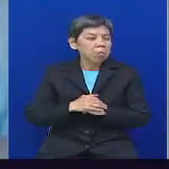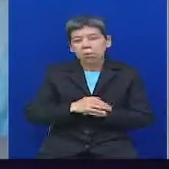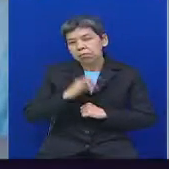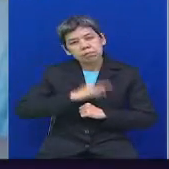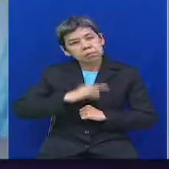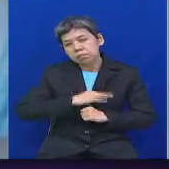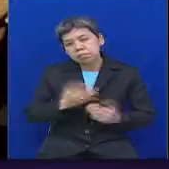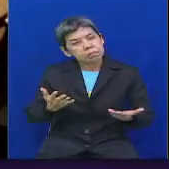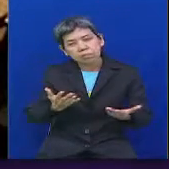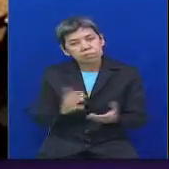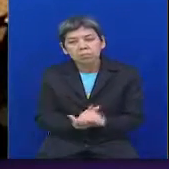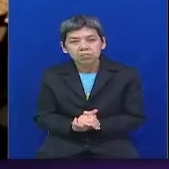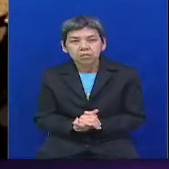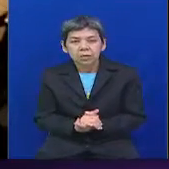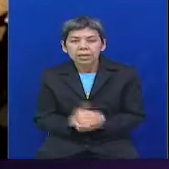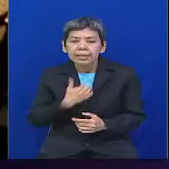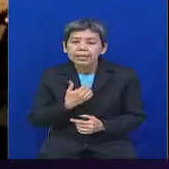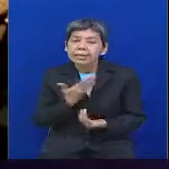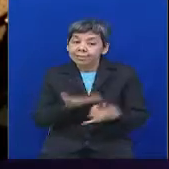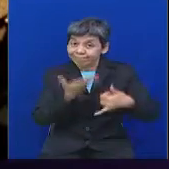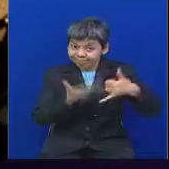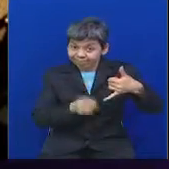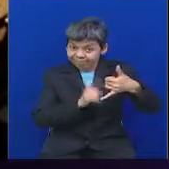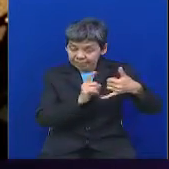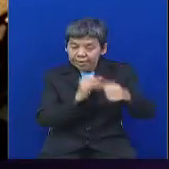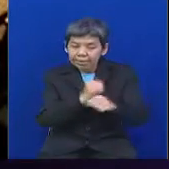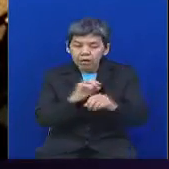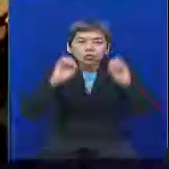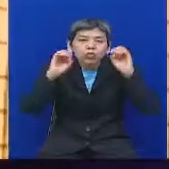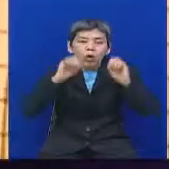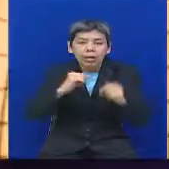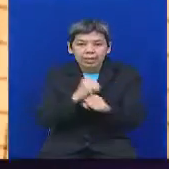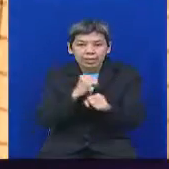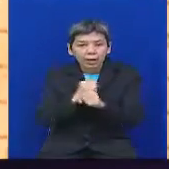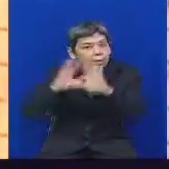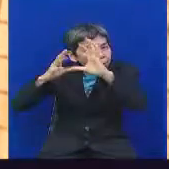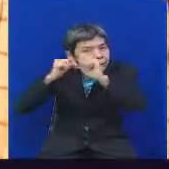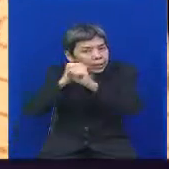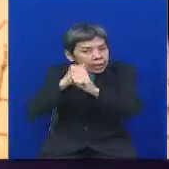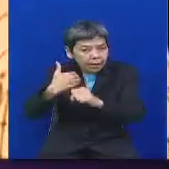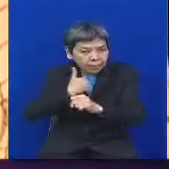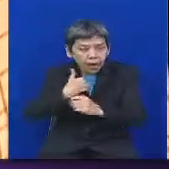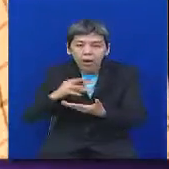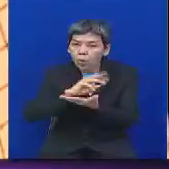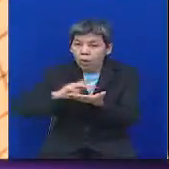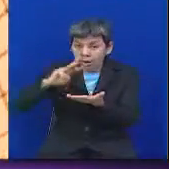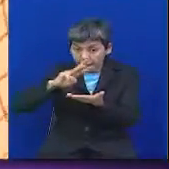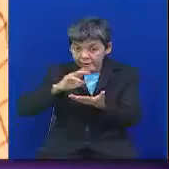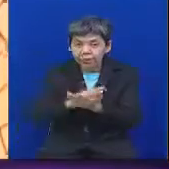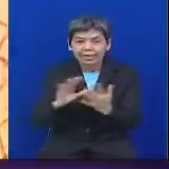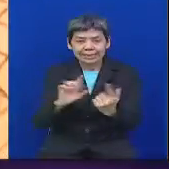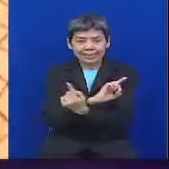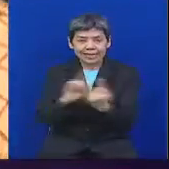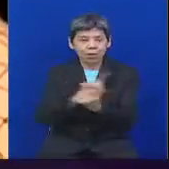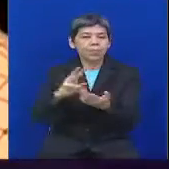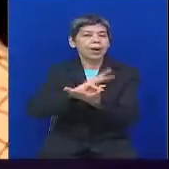ยมเพียงเฉพาะกลุ่มเท่านั้นมอมหลวงอุสุมาสุขสวัสดิ์อาจารย์สาขาภาพยนตร์และสื่อดิจิทัลวิทยาลัยนวัตกรรมสื่อสารสังคม